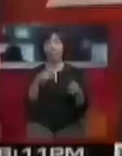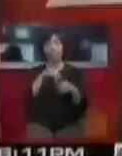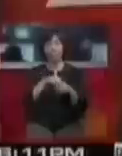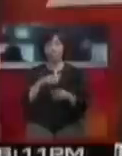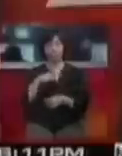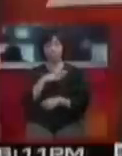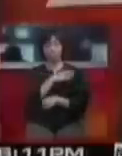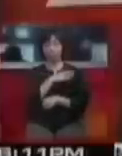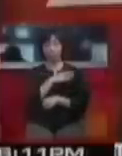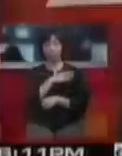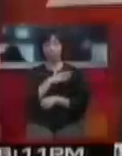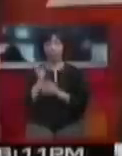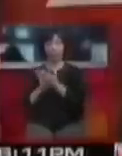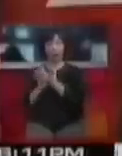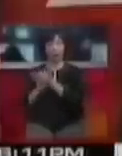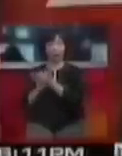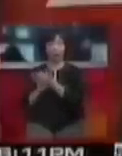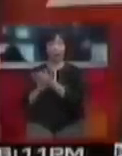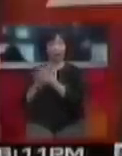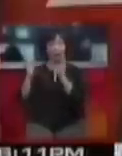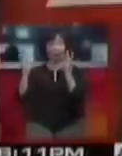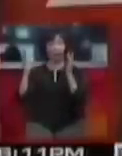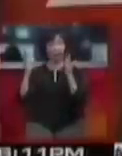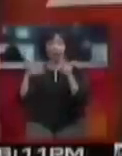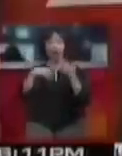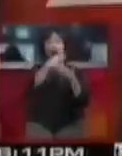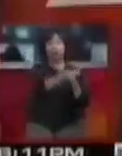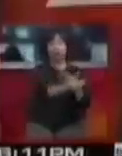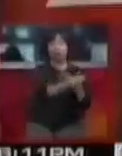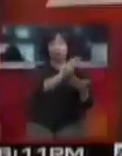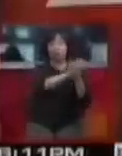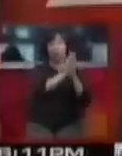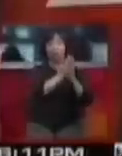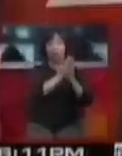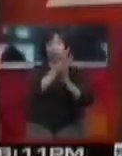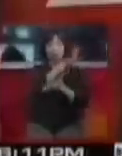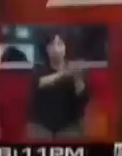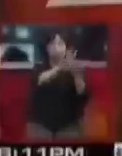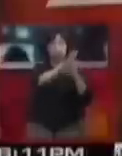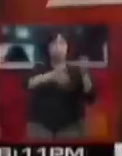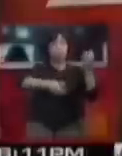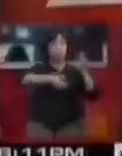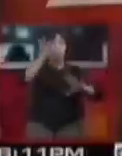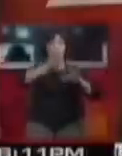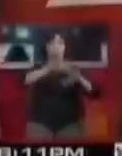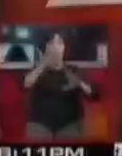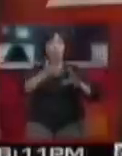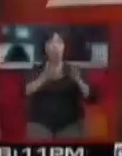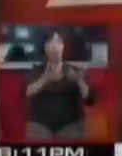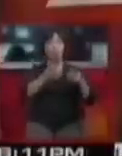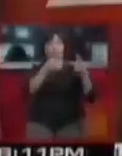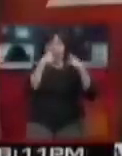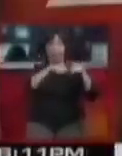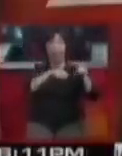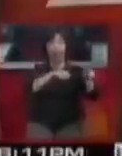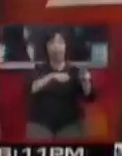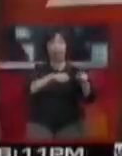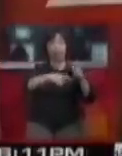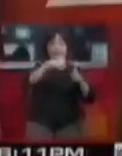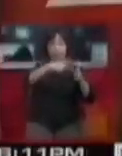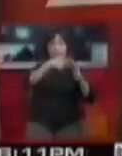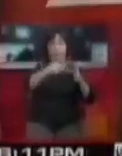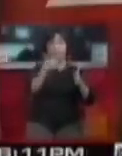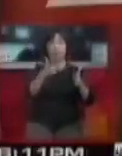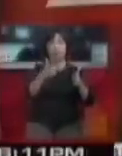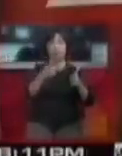ng kamera panay palakpakan, sa labas naman ng Batasang Pambansa, naging maaksyona. Makailang beses kasing tinangka ng mga